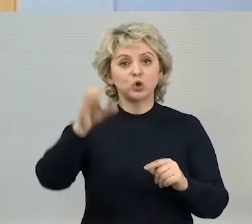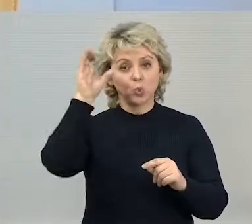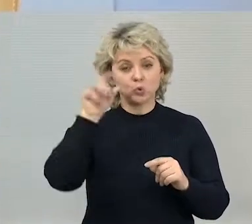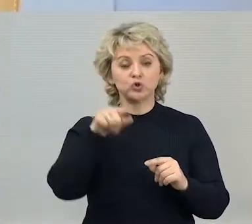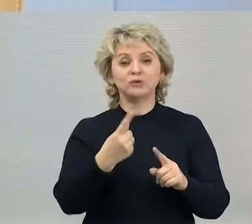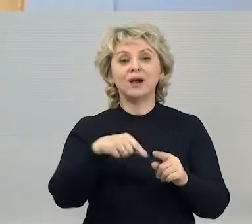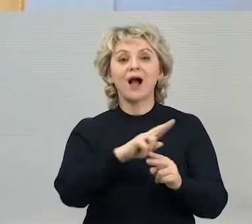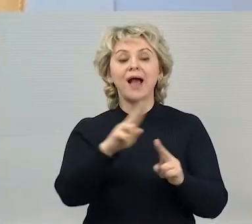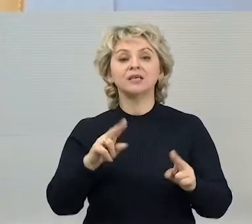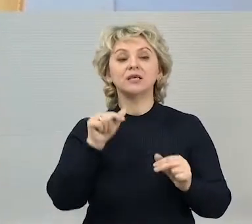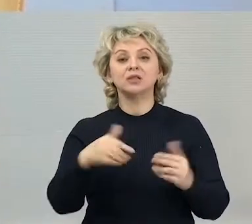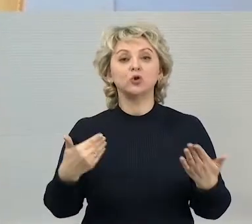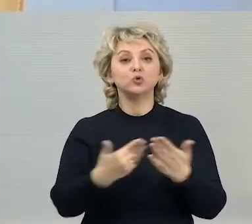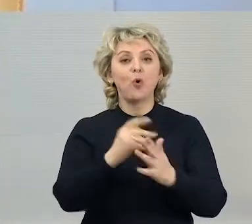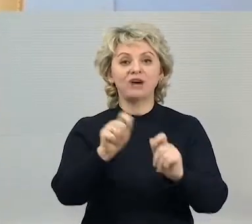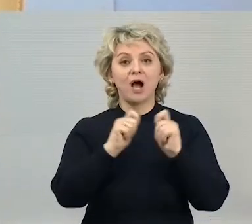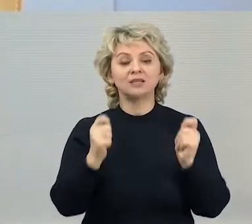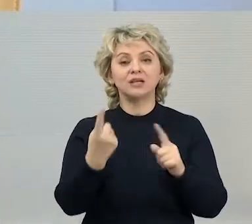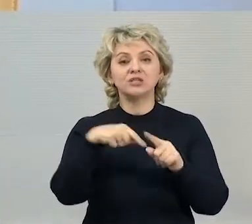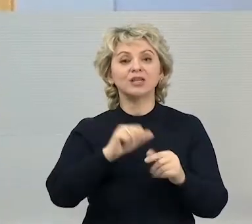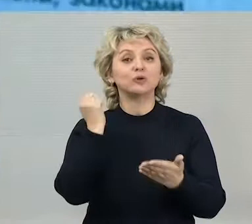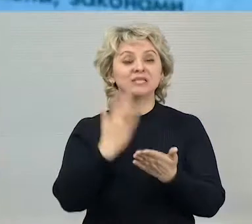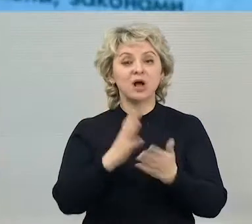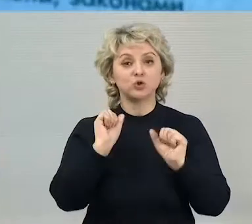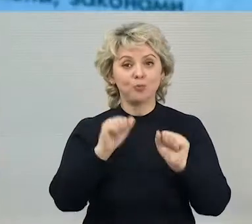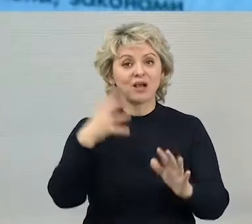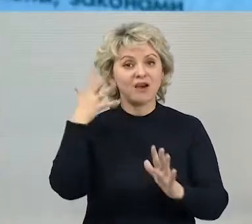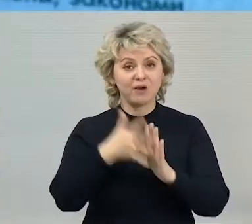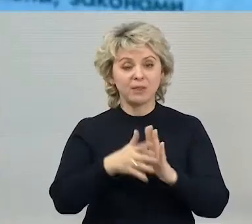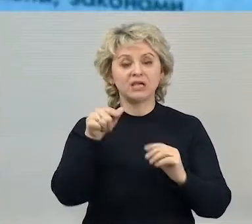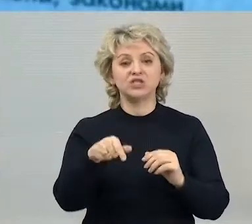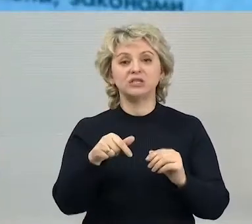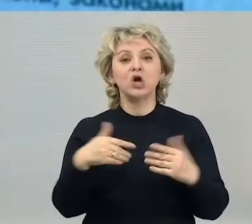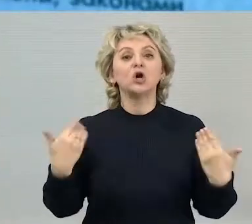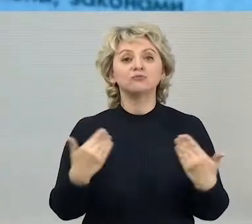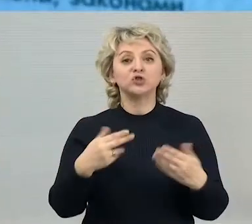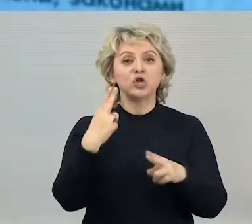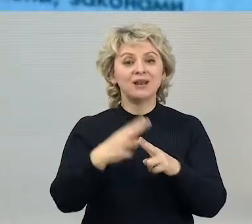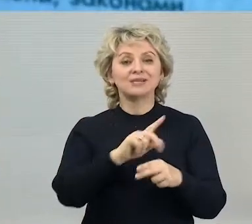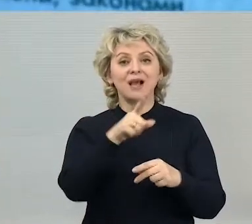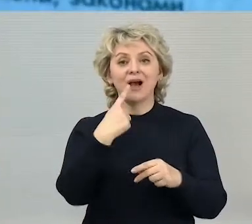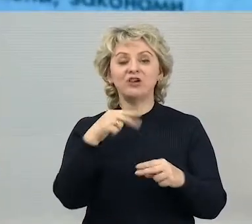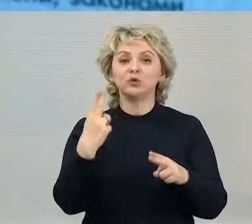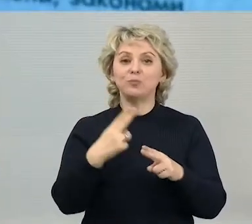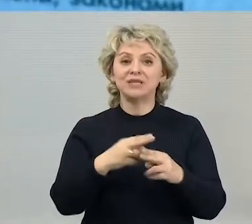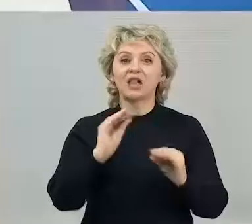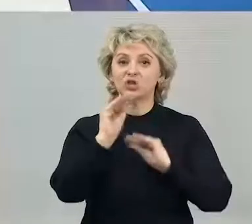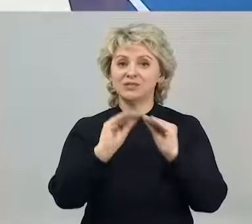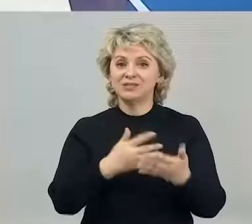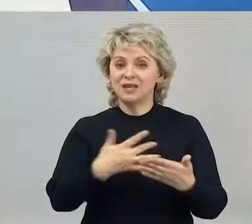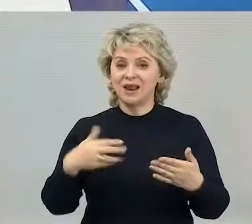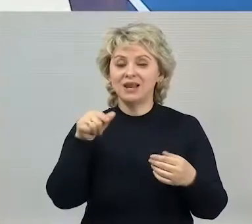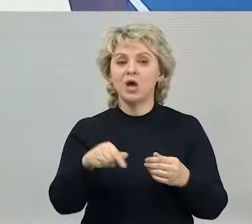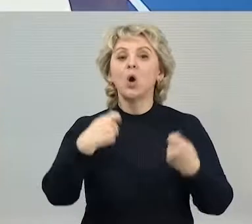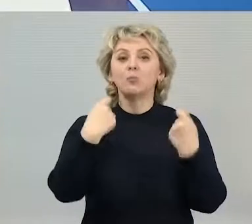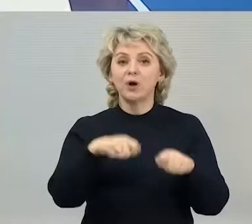ученых каких-то новых открытий, которые она сразу могла бы воплотить в железо, как говорят, металл, в изделие, в продать, да, в